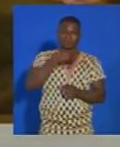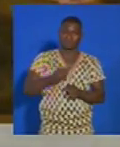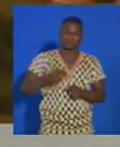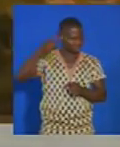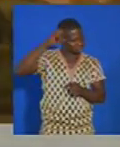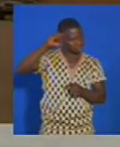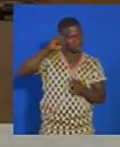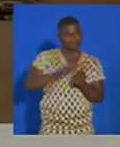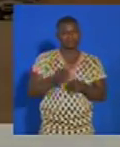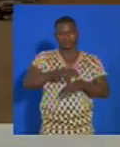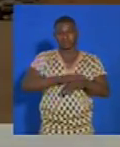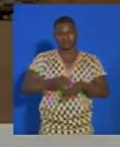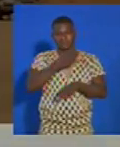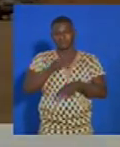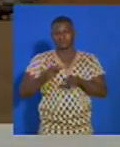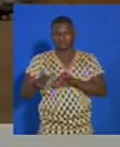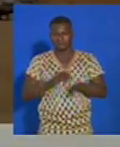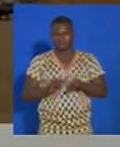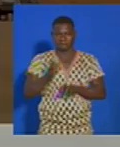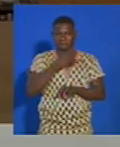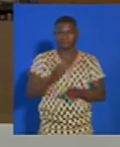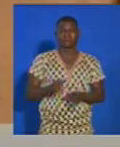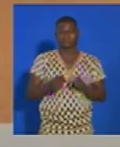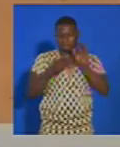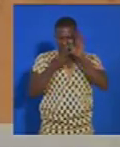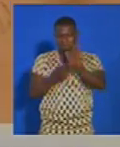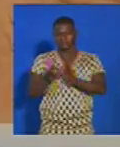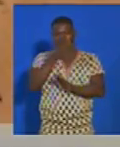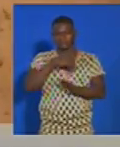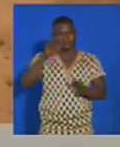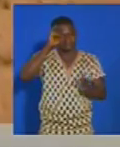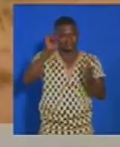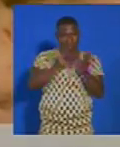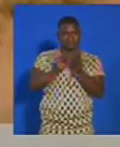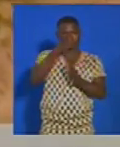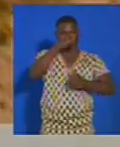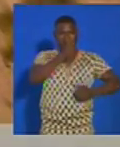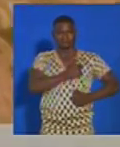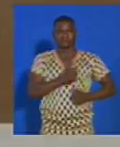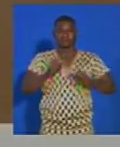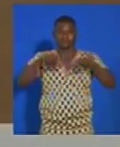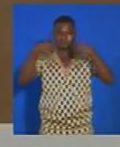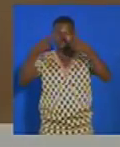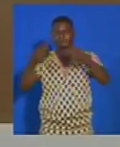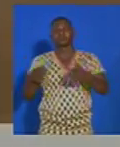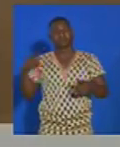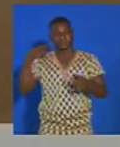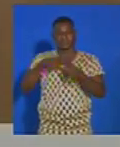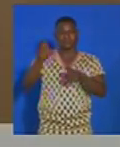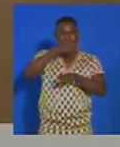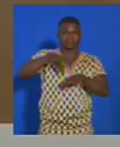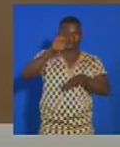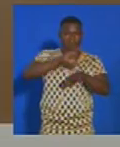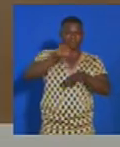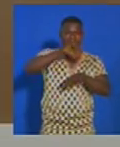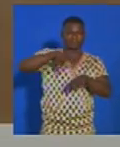sociaux, les fidèles du maréchal Haftar diffusaient peu après ces images de convois militaires avançant vers Tripoli. Mais